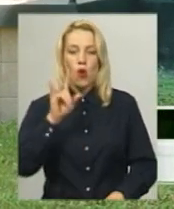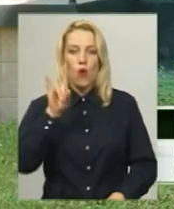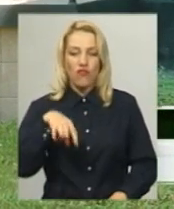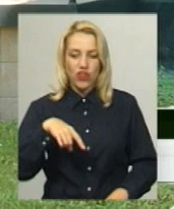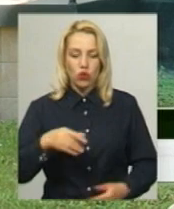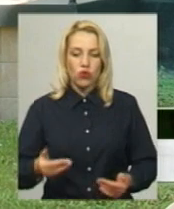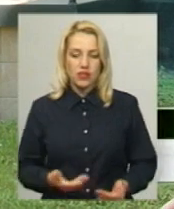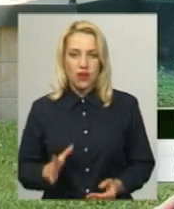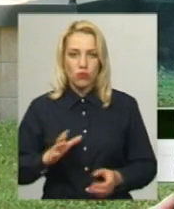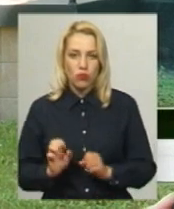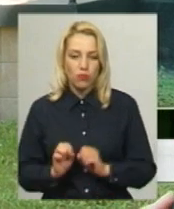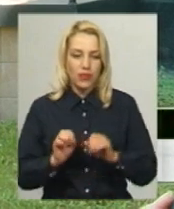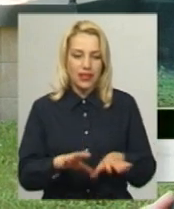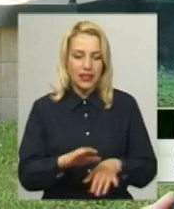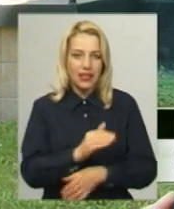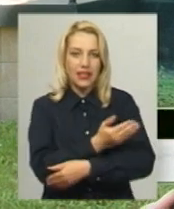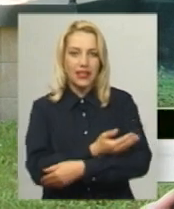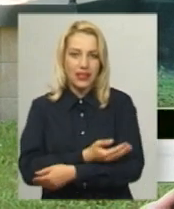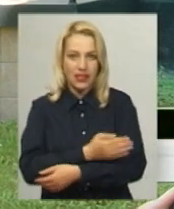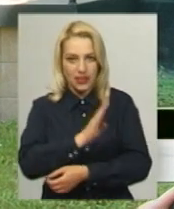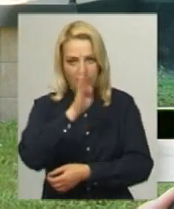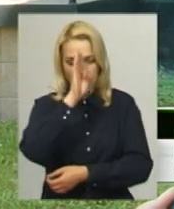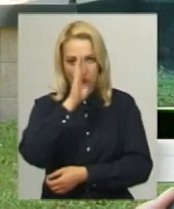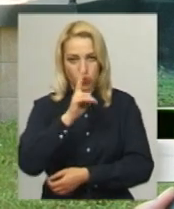дитя чоловічої статі,